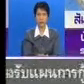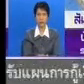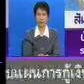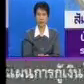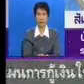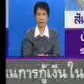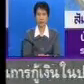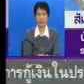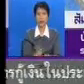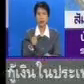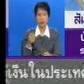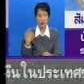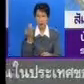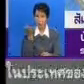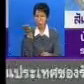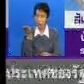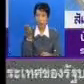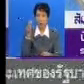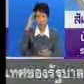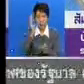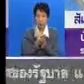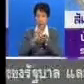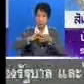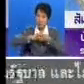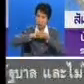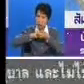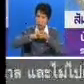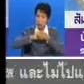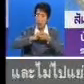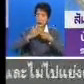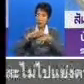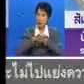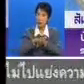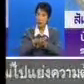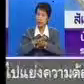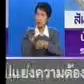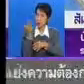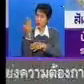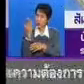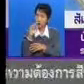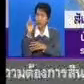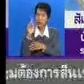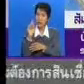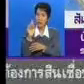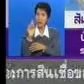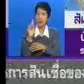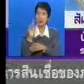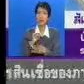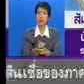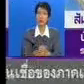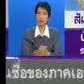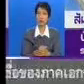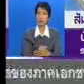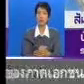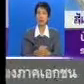ำเป็นไหมฮะต้องมีการที่จะต้องประสานกับตำรวจในพื้นที่นั้นก่อนฮะ โดยหลักที่ปฏิบัติเสมอมานะคะทางกรมทรัพย์สินท